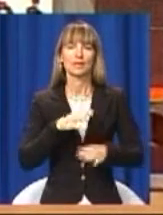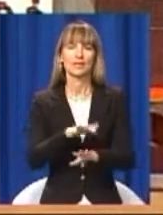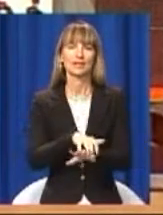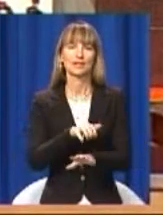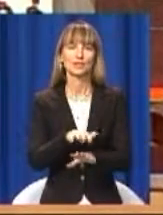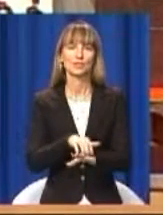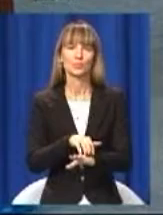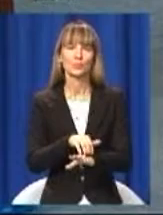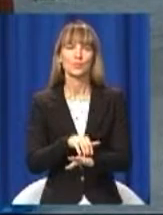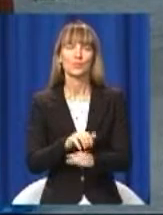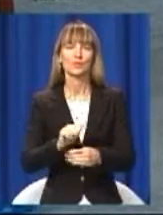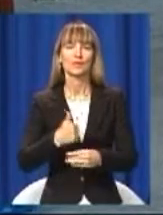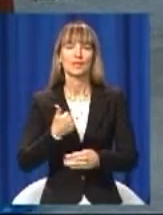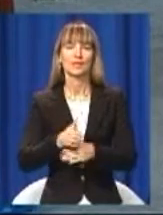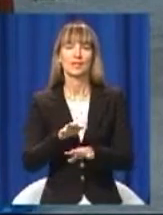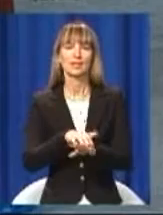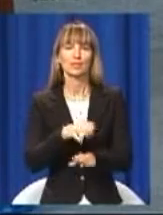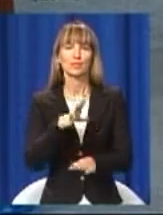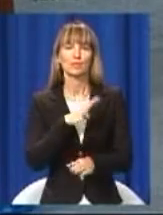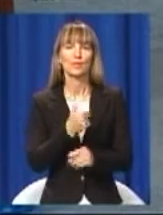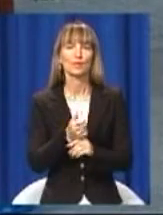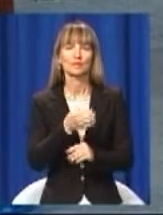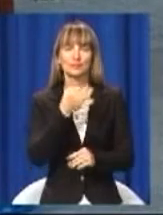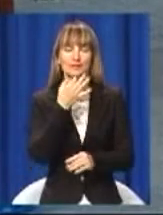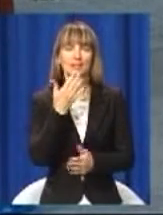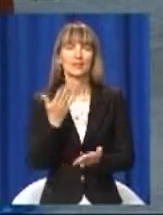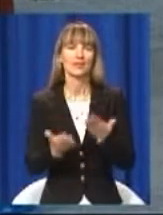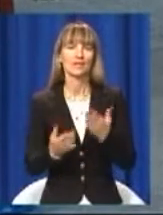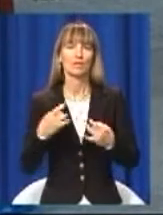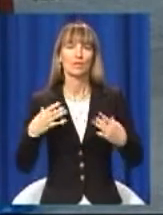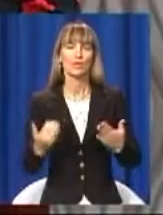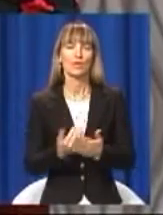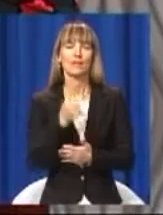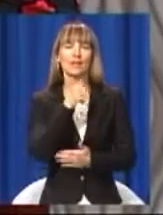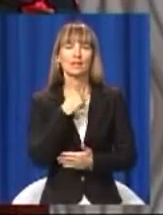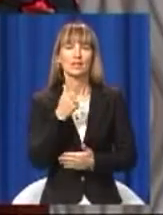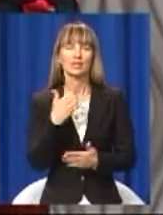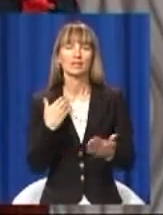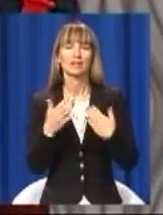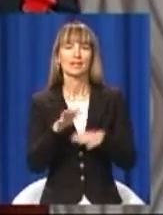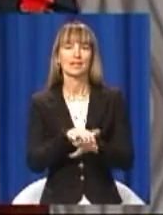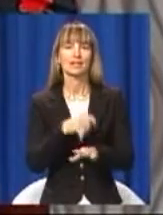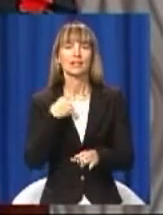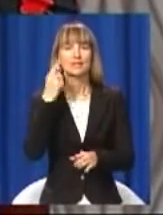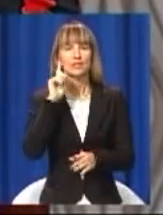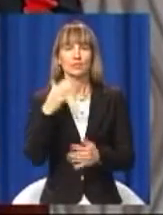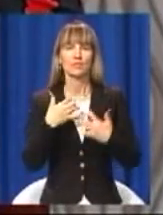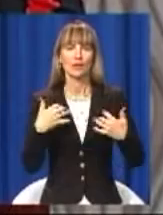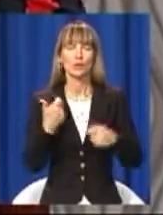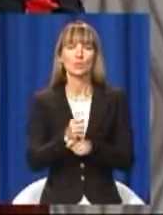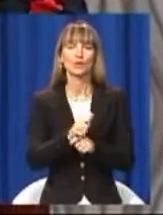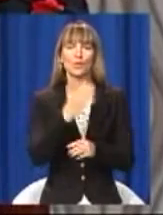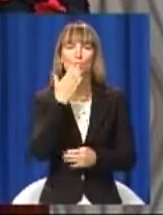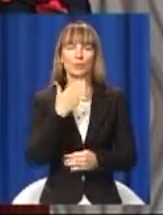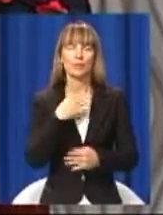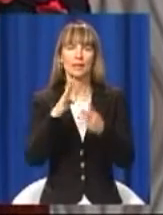кішкою. Ой, головне, кішка була дуже так. В захваті, так, напевно, святкувати Новий рік. А стосовно кішек, я знаю, що тварини, вони дуже